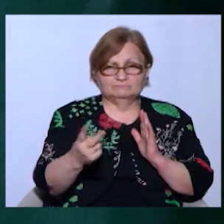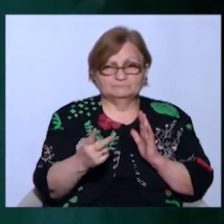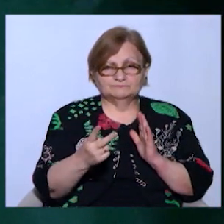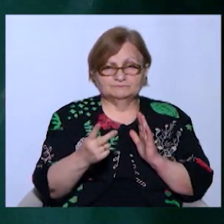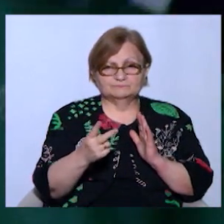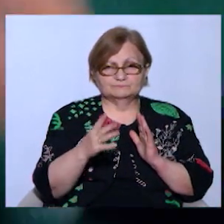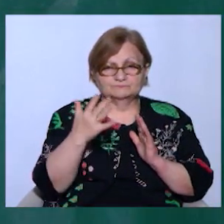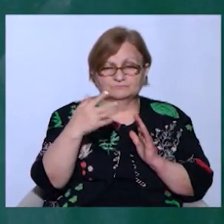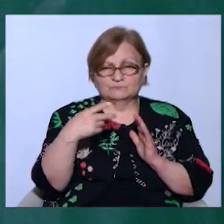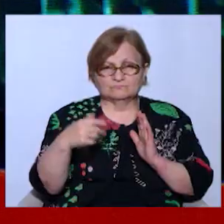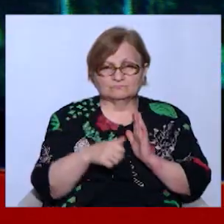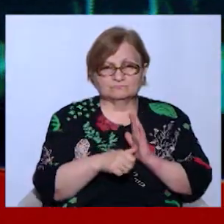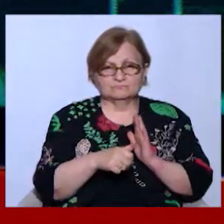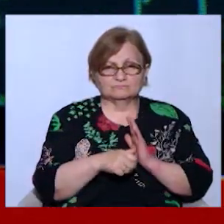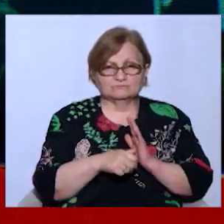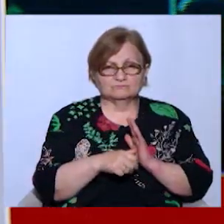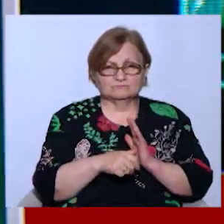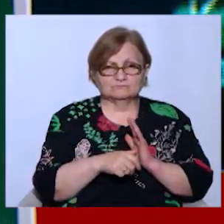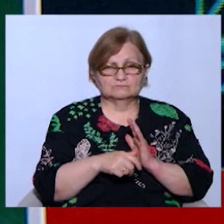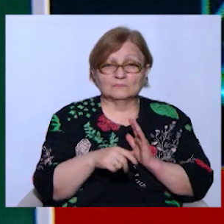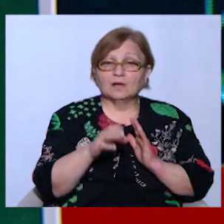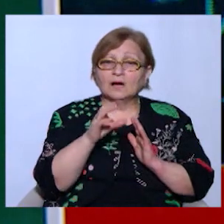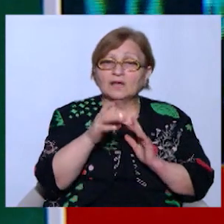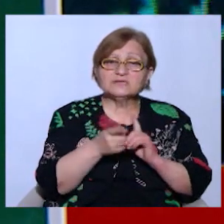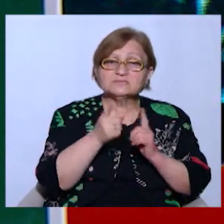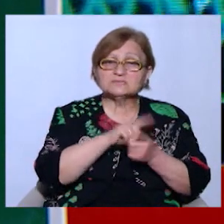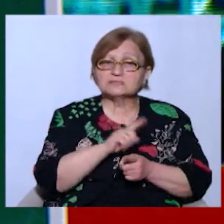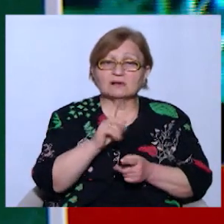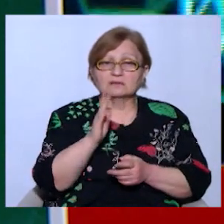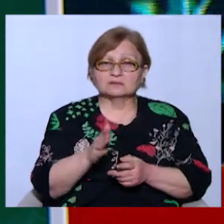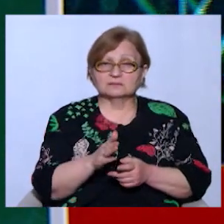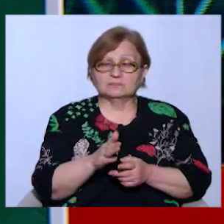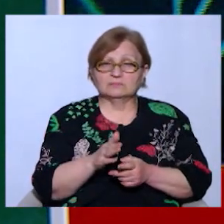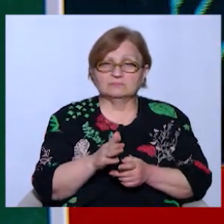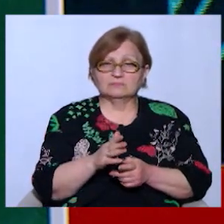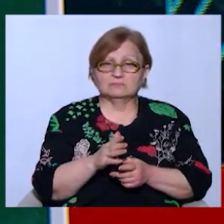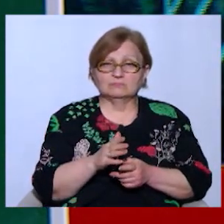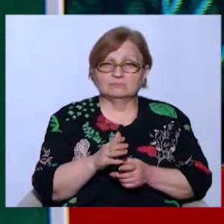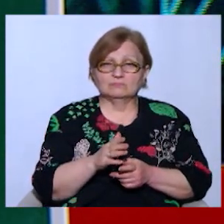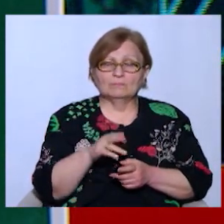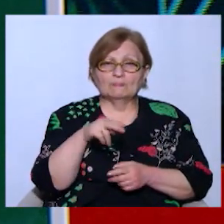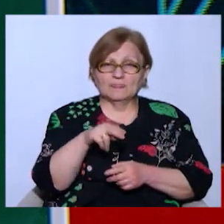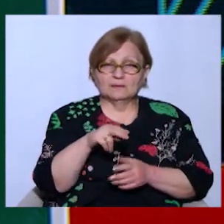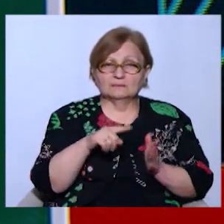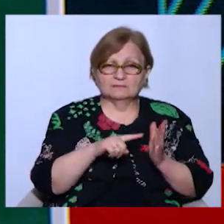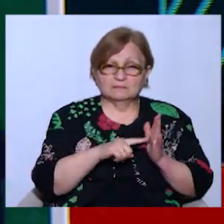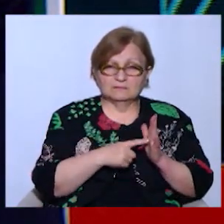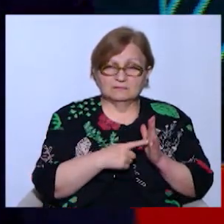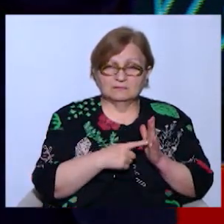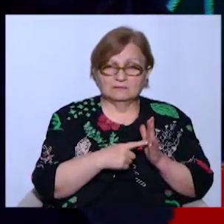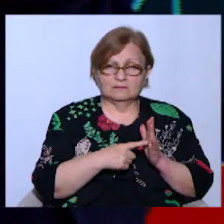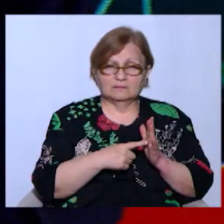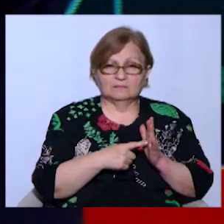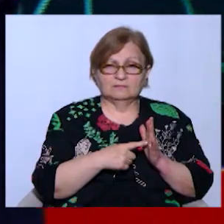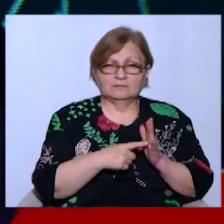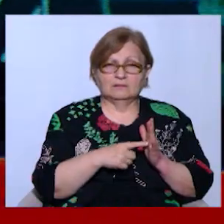ანუ ეს არის 6. რა იქნება მაშინ ესი? ეს მესამე, ეს იქნება P გამრავლებული, აი ეს